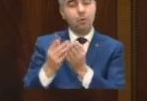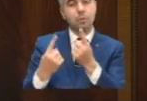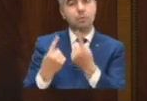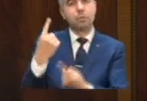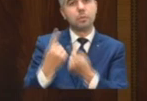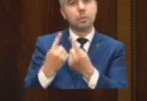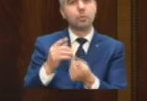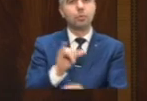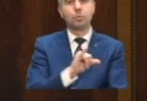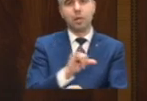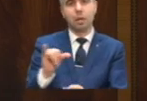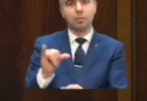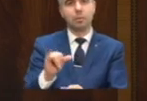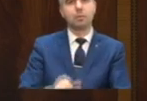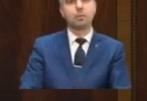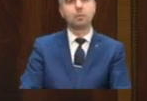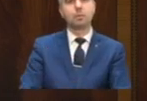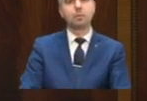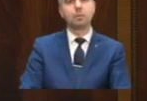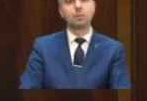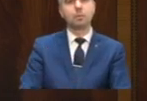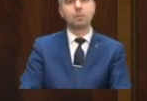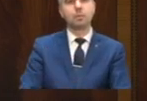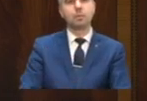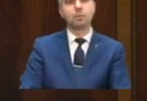فيها أحدنا على الآخر. اش كتقول هذه؟